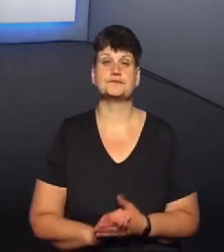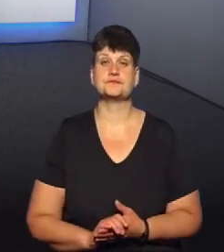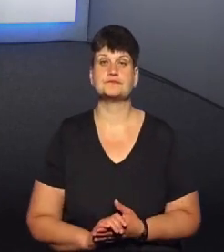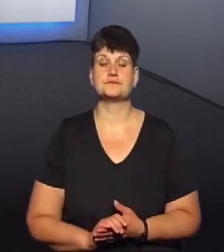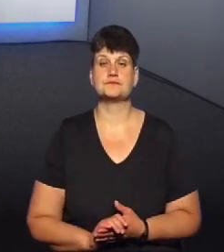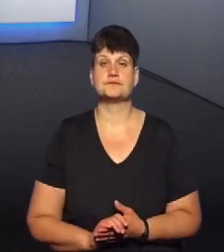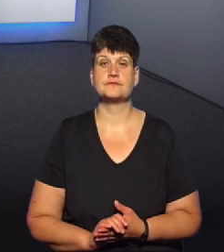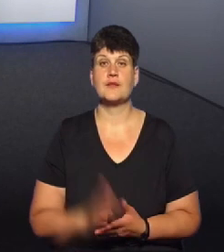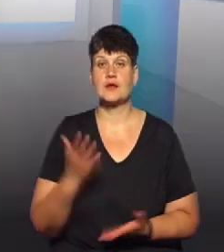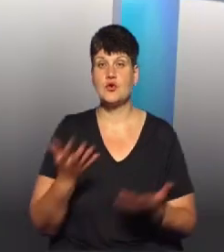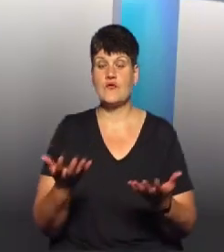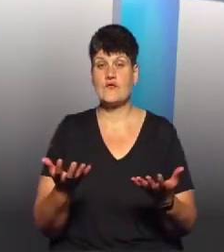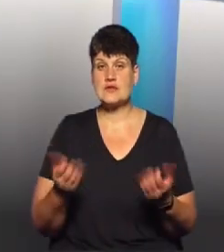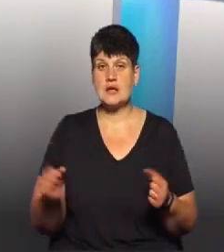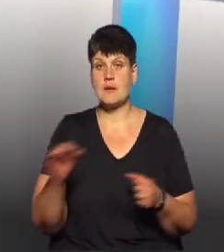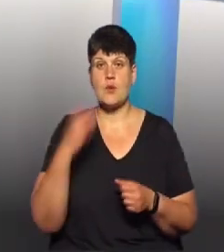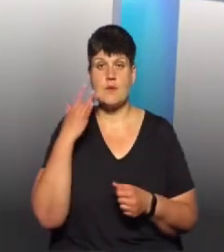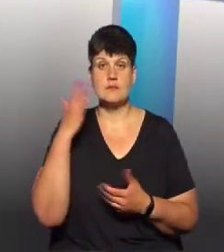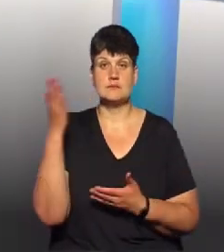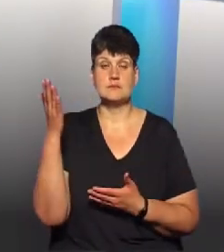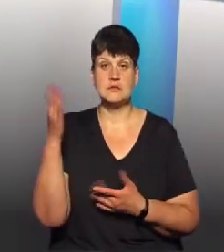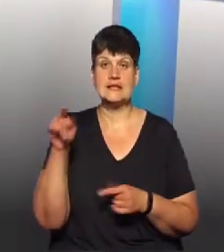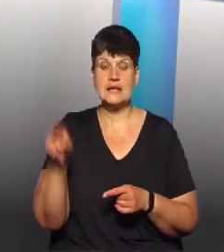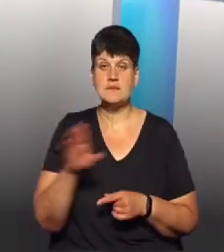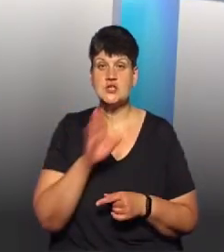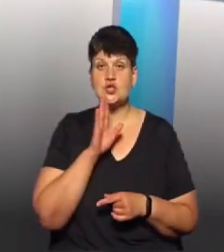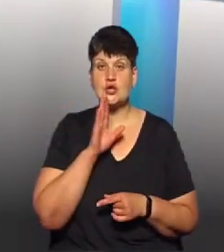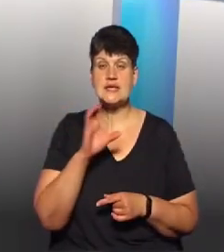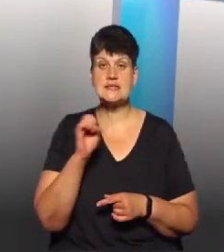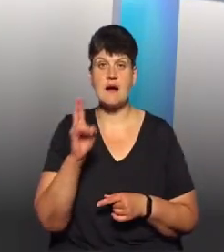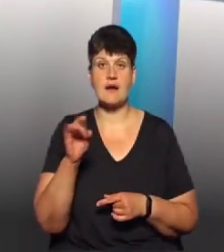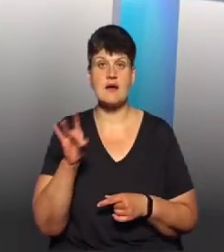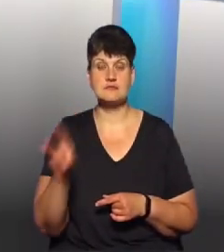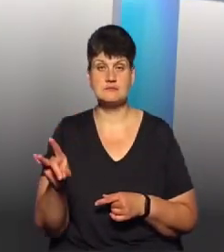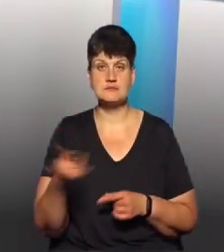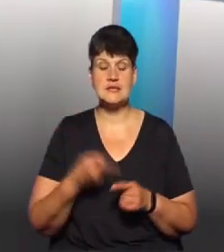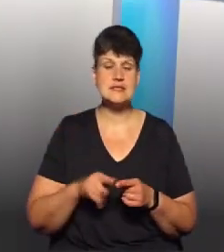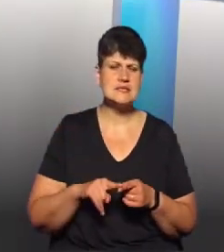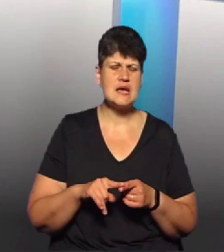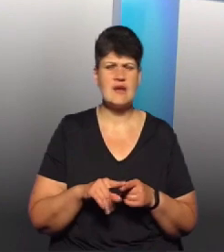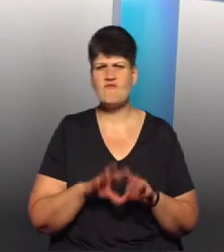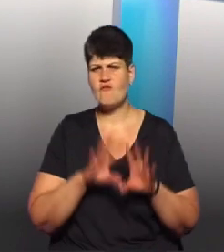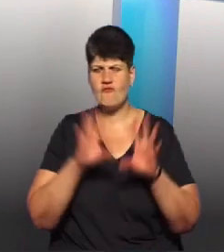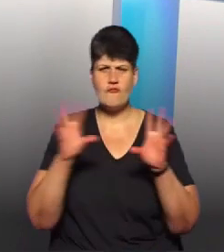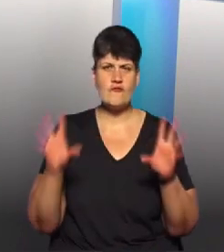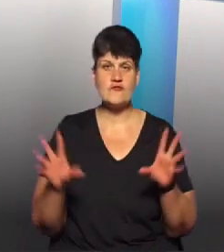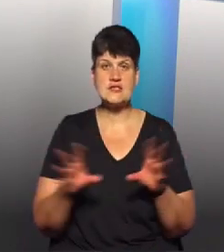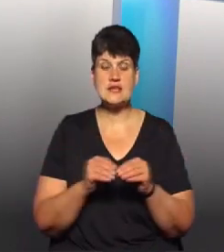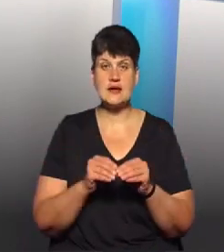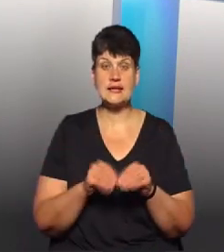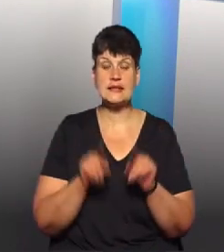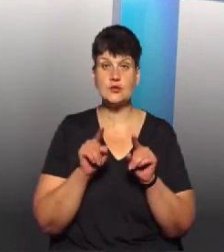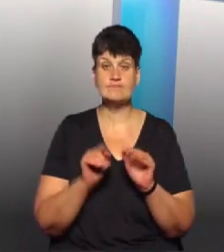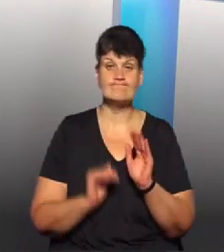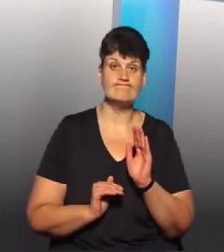Якщо взяти про Америку, то там такий жіночий сакер, як вони говорять, це взагалі знаходиться на такому рівні